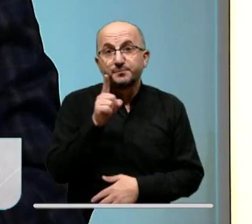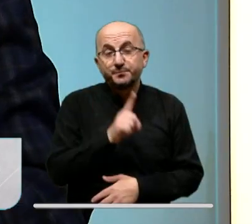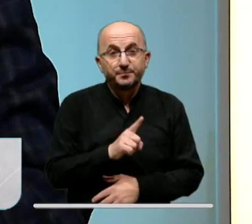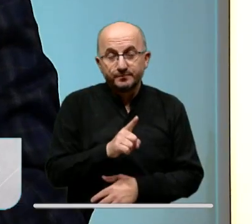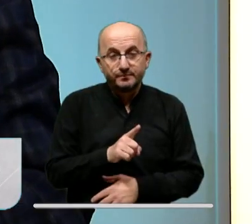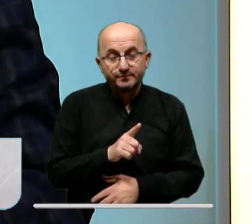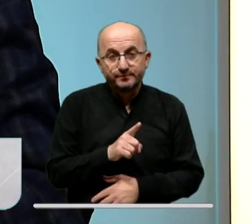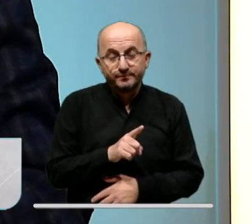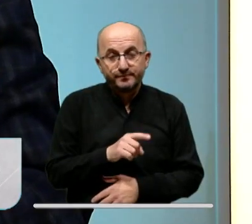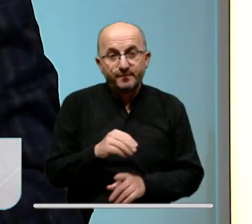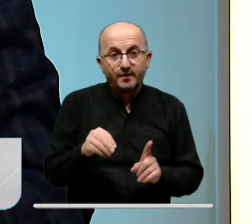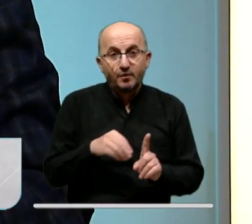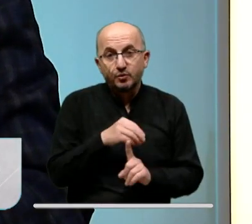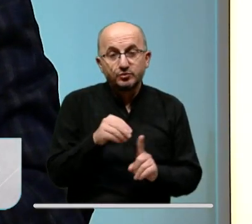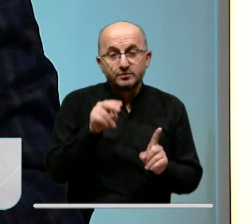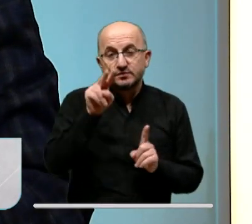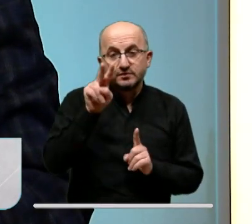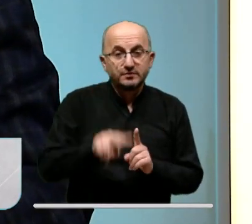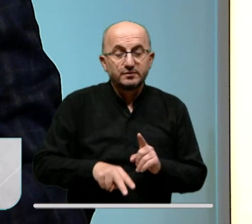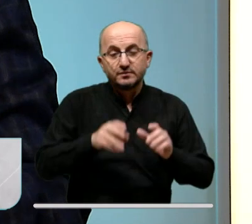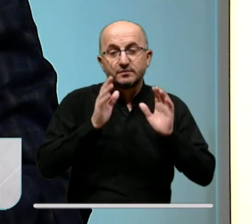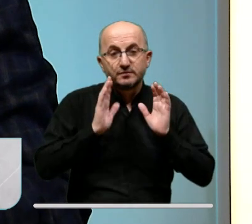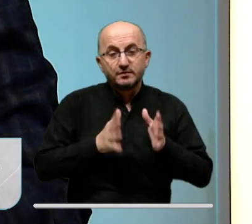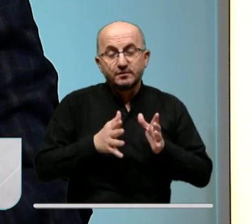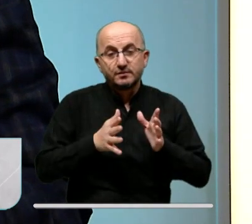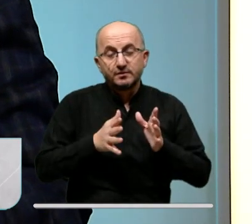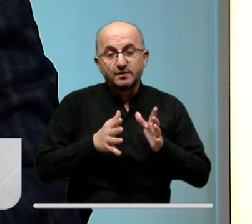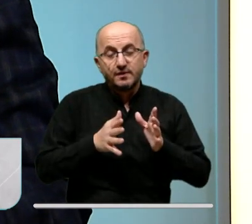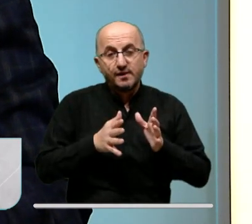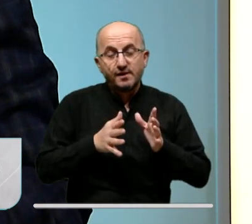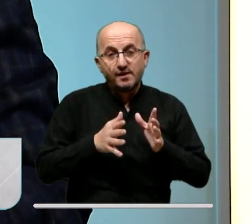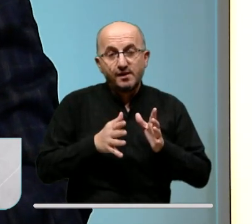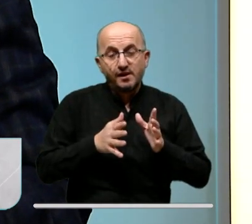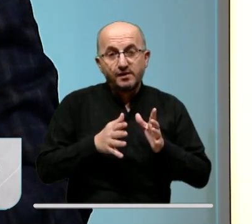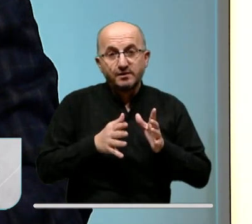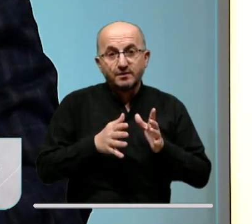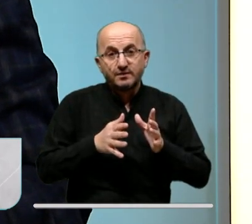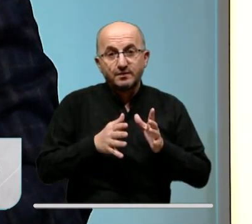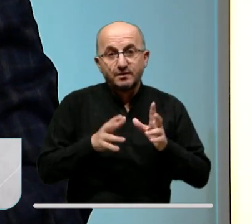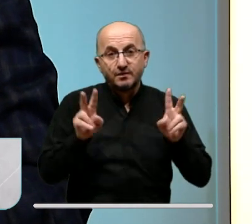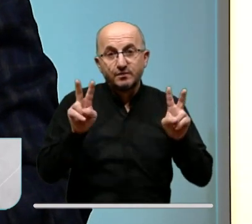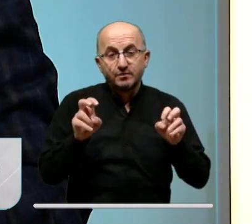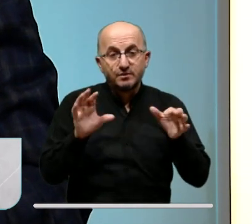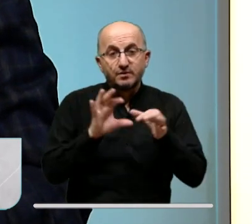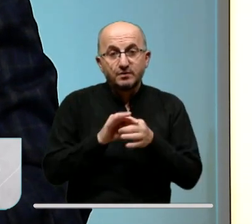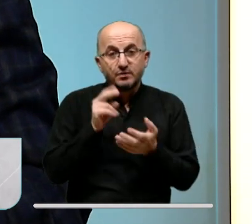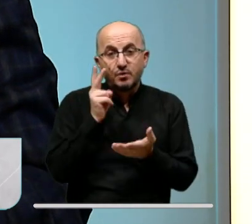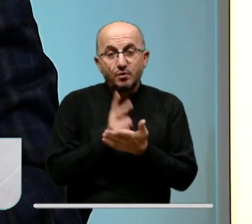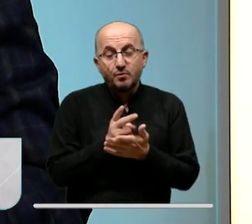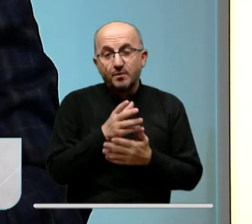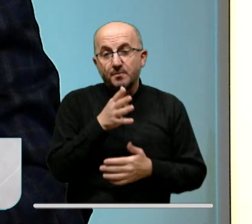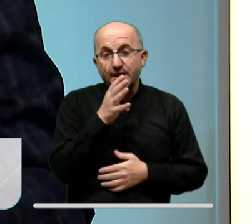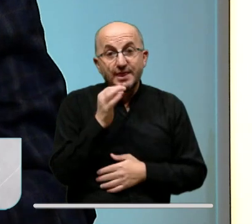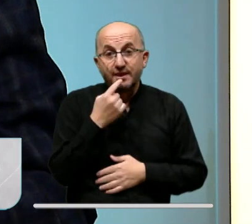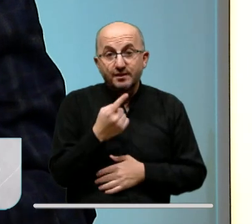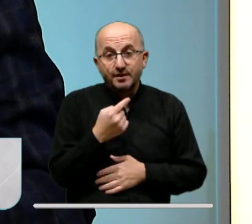Eee hocanın iki rekat kıldığı kıldı hocayla Eee yani konuyla ilgili hükümleri bilen ne der